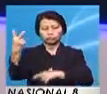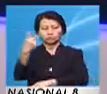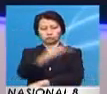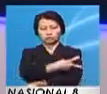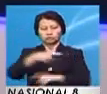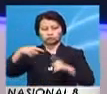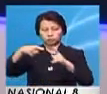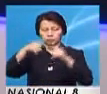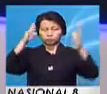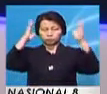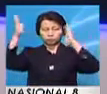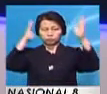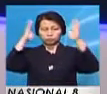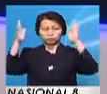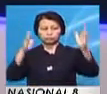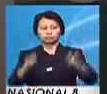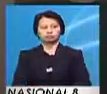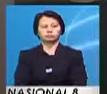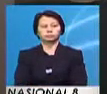ke negara ini.